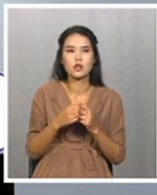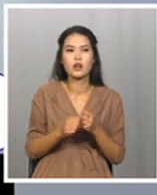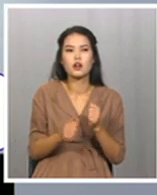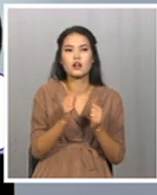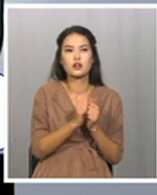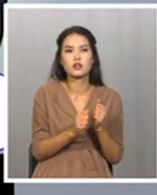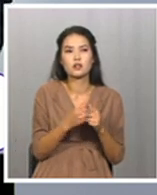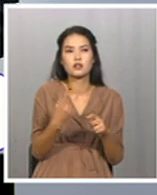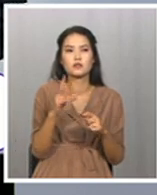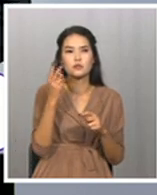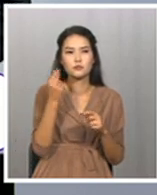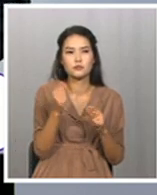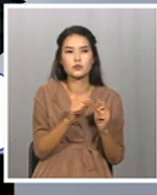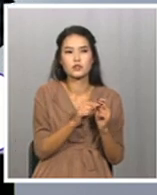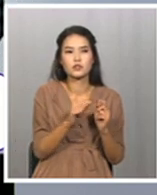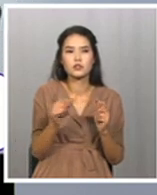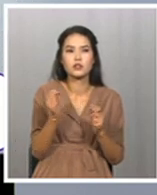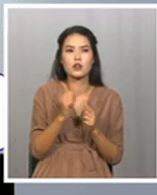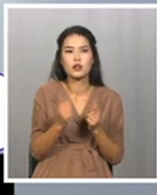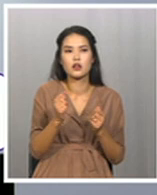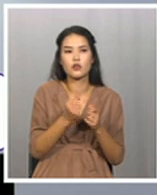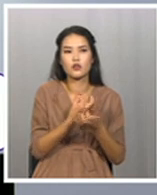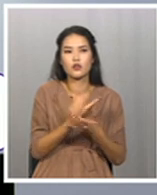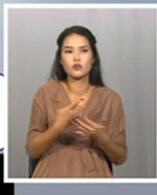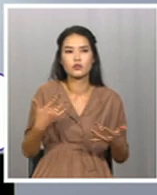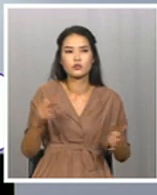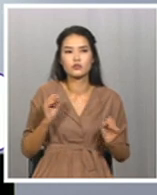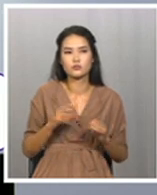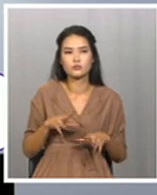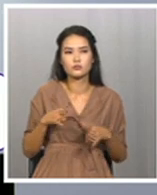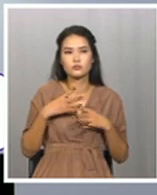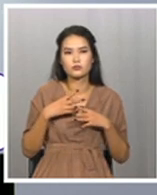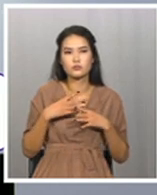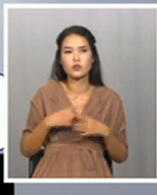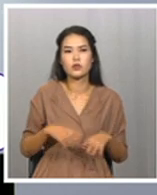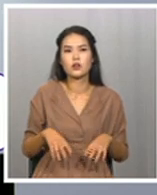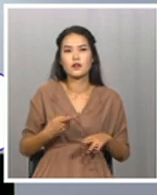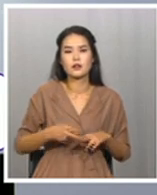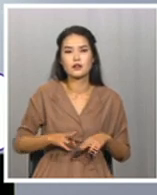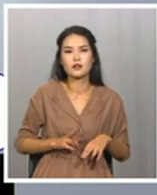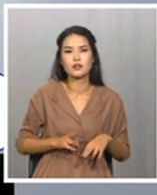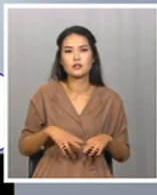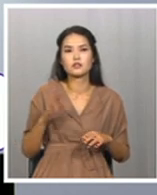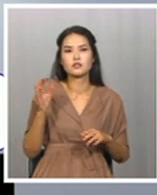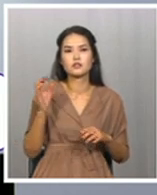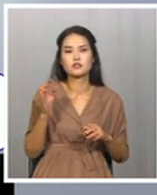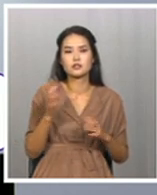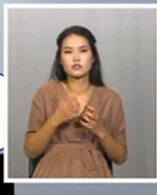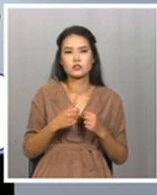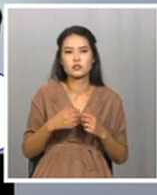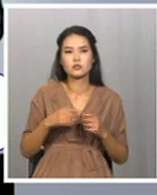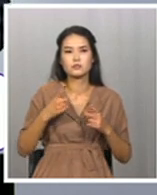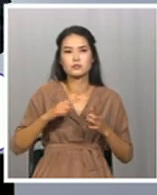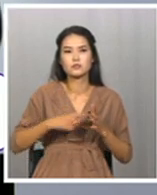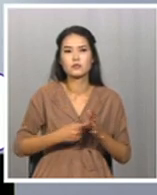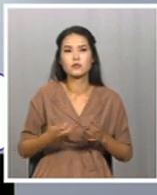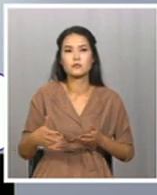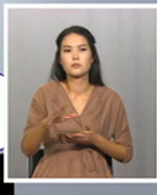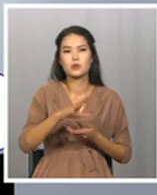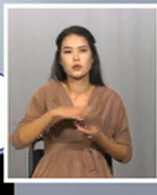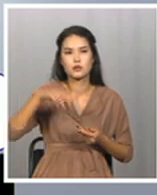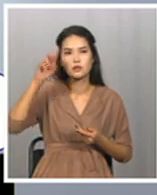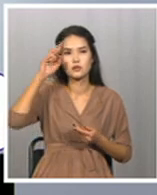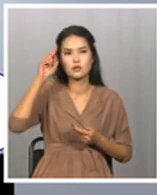мемлекеттердің әрқайсындағы нәтиже әртүрлі болып шығуы мүмкін. Осы нәтижені бір жүйеге келтіру үшін барлық мемлекет тек